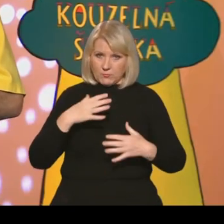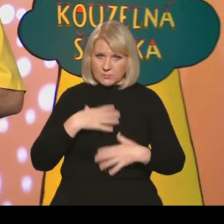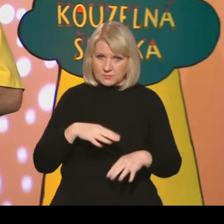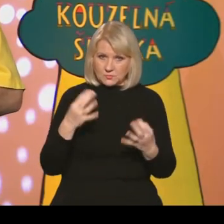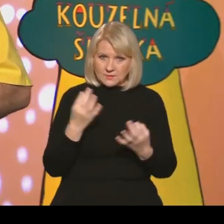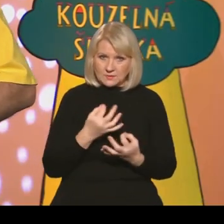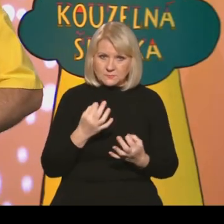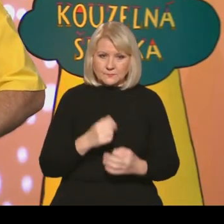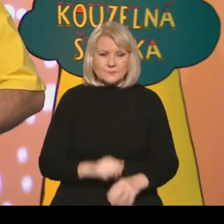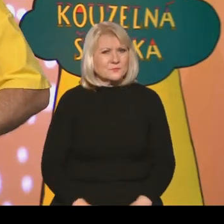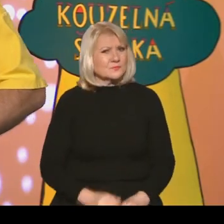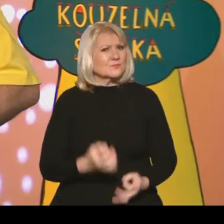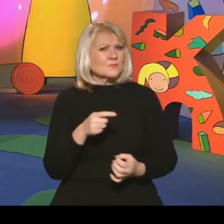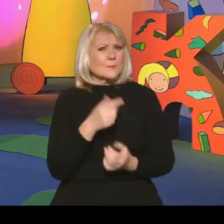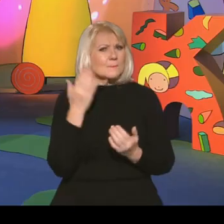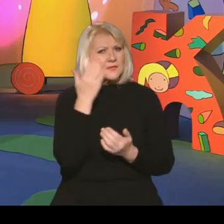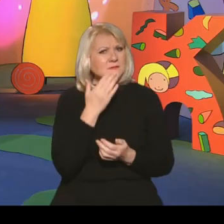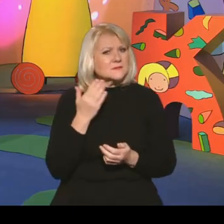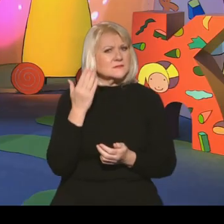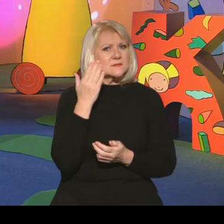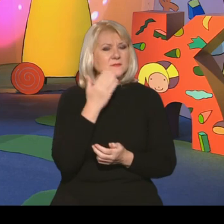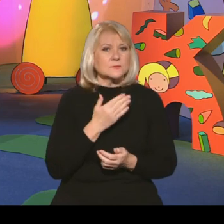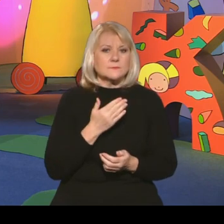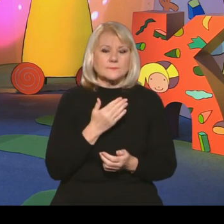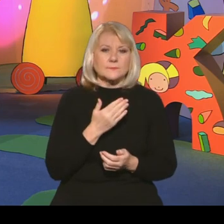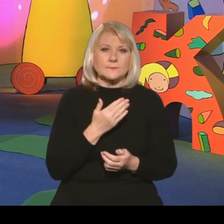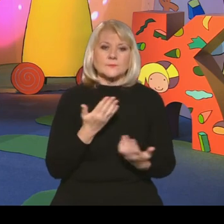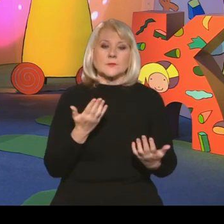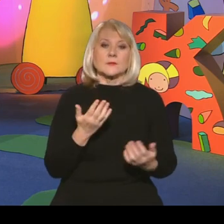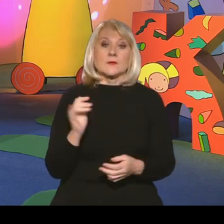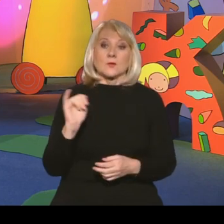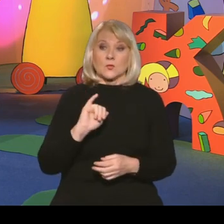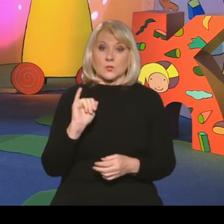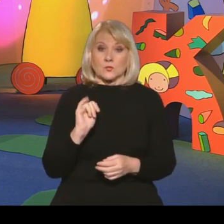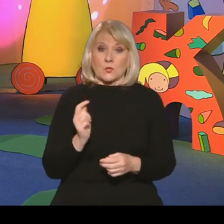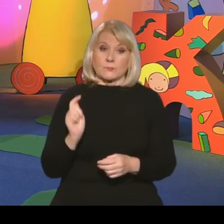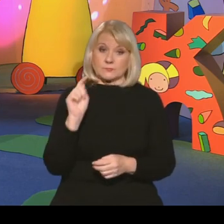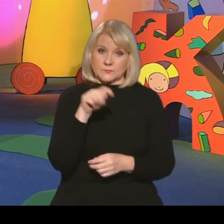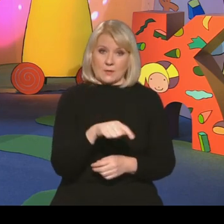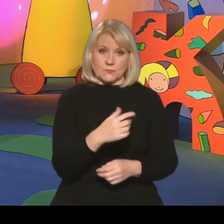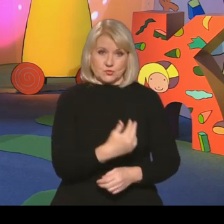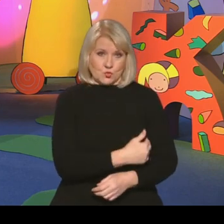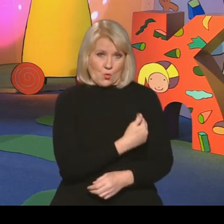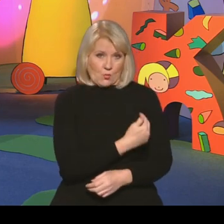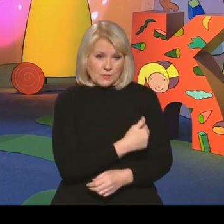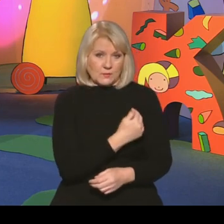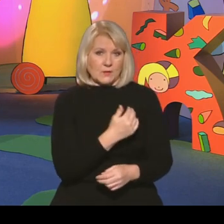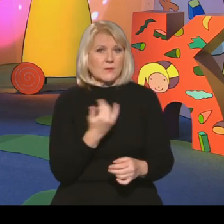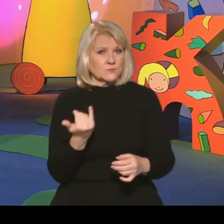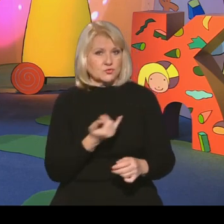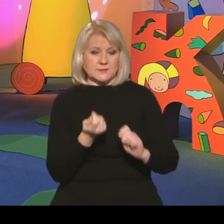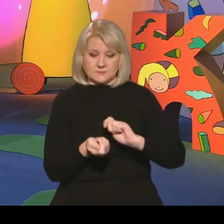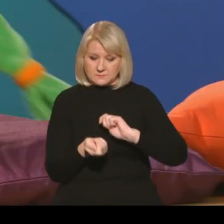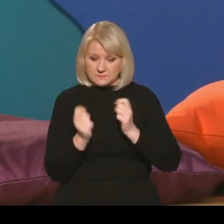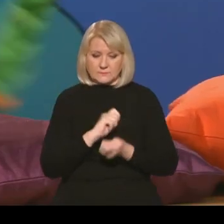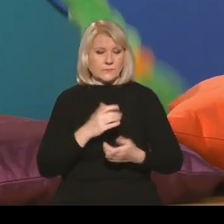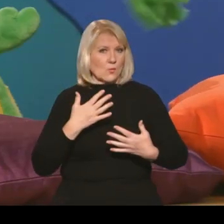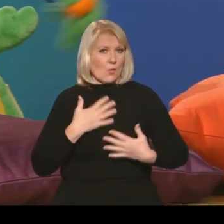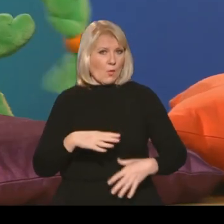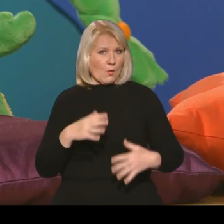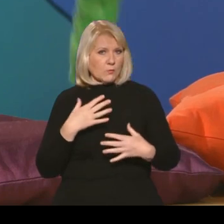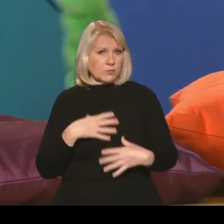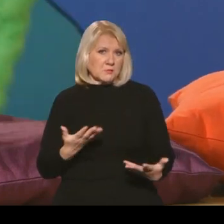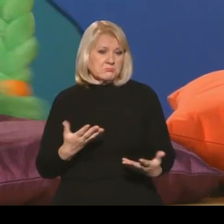to myslíš, faninko? No přece každý, když přijde do školky, tak se převlékne do školkového oblečení.